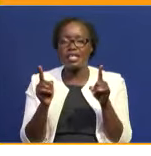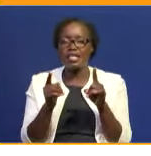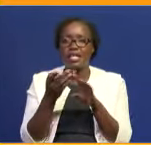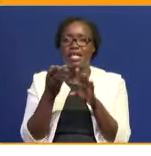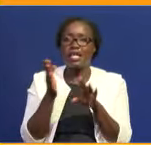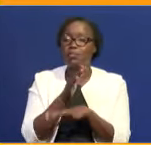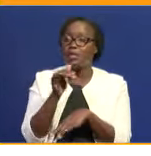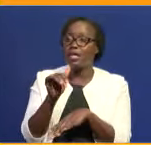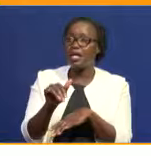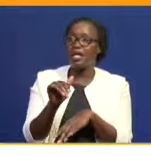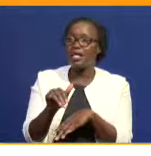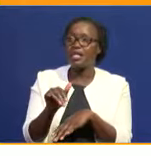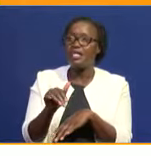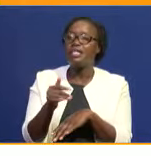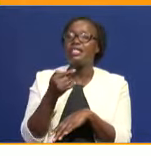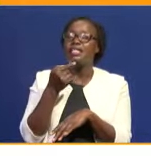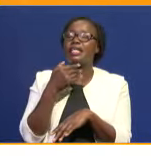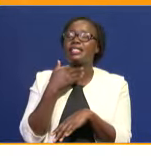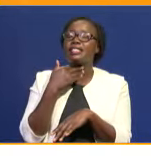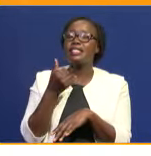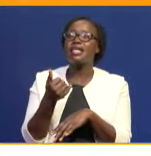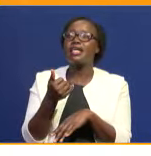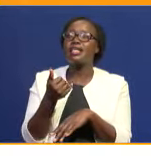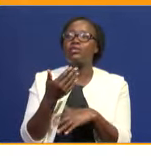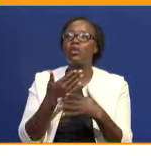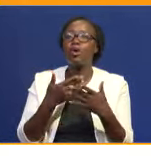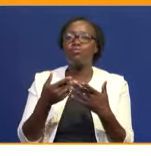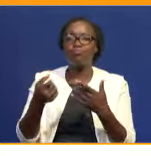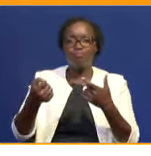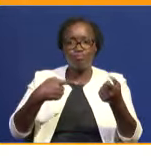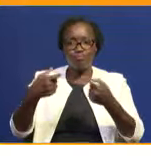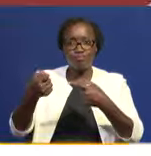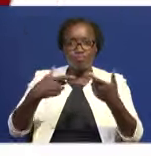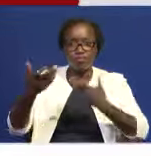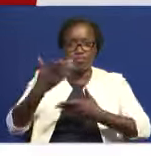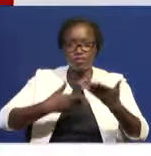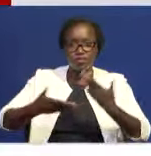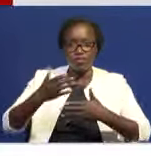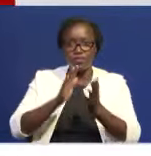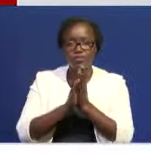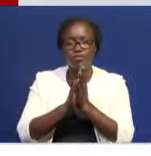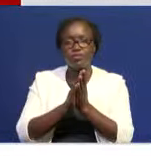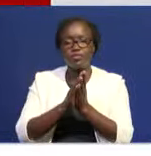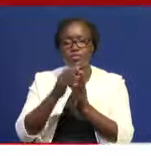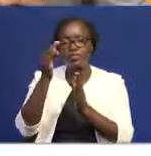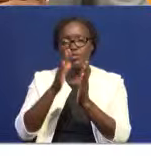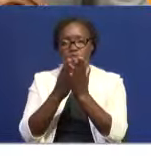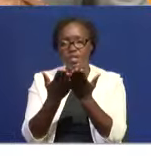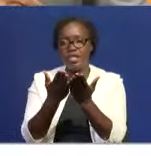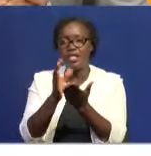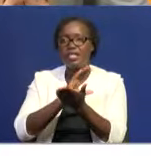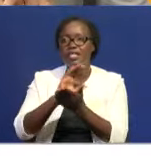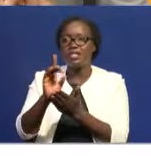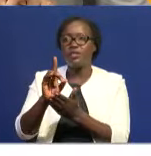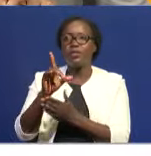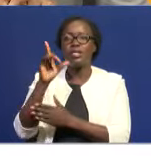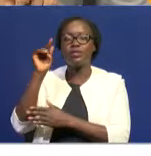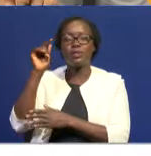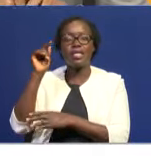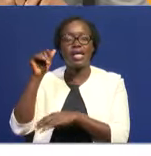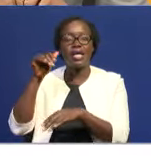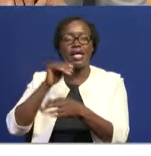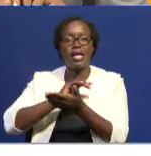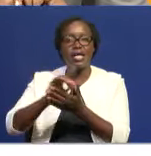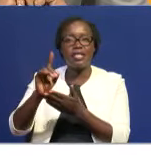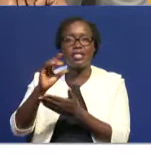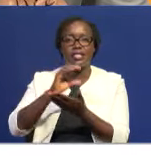kabla ya hayo mtazamaji, nataka useme nasi pia kwenye mtandao wetu wa kijamii, kurasa wa Facebook ni @KBC Channel 1, kule Twitter ni